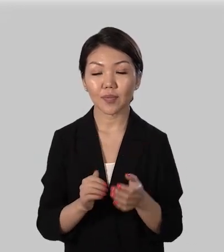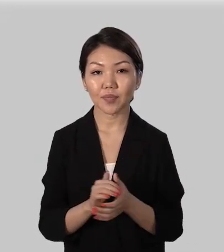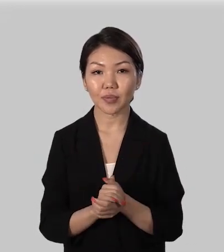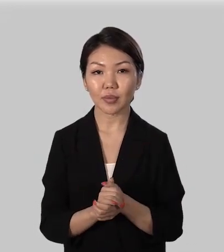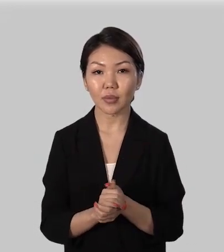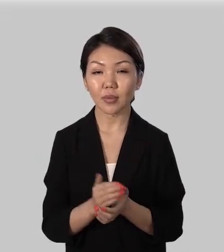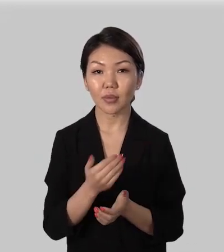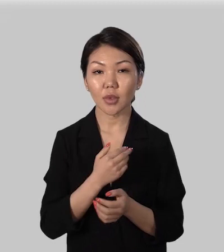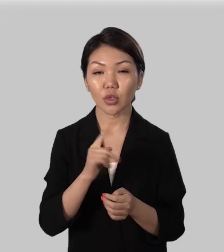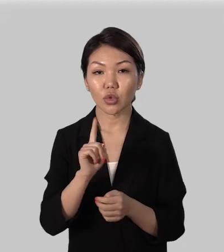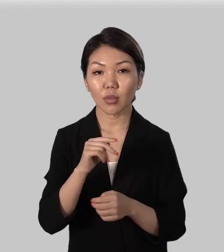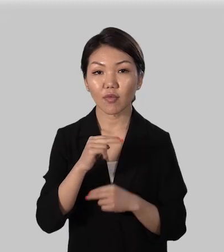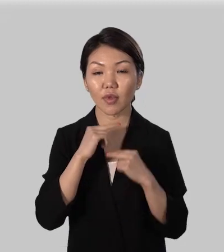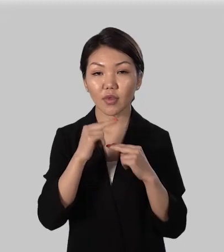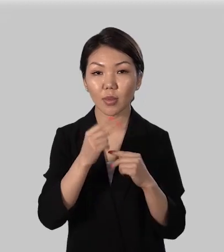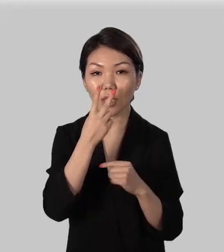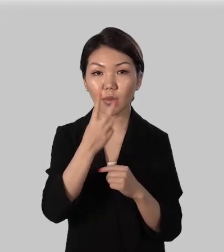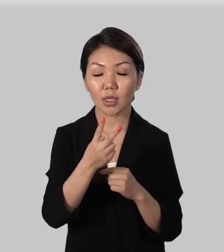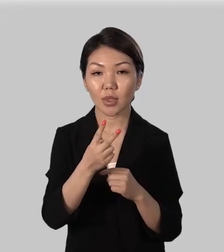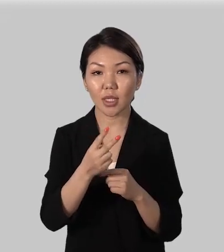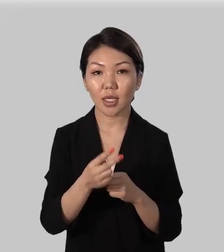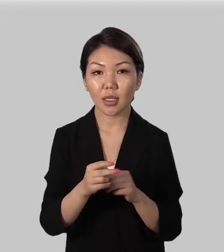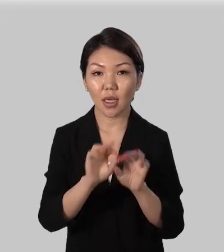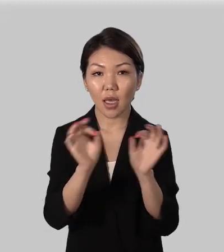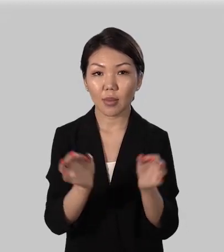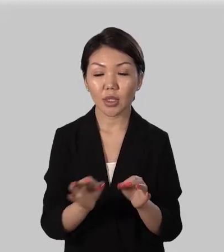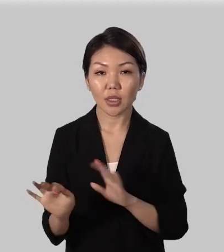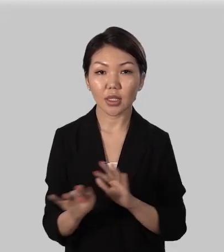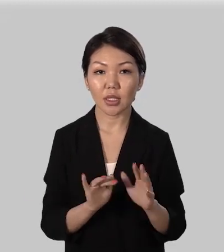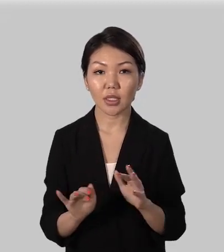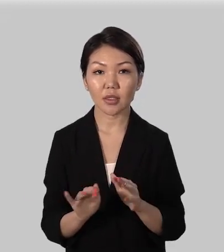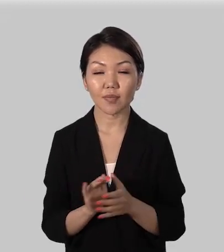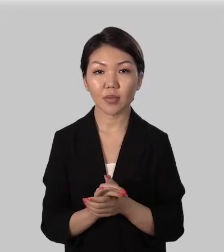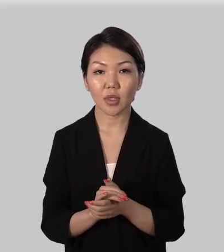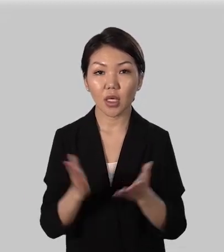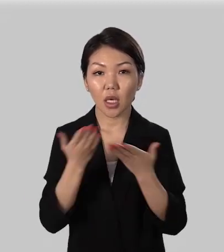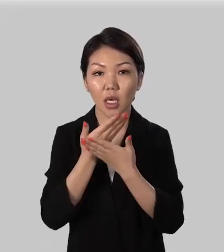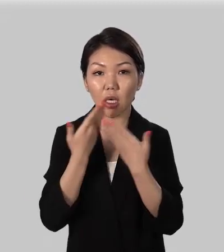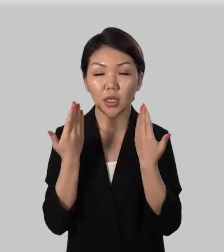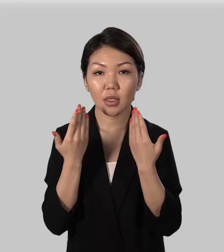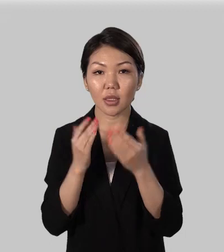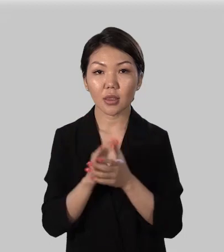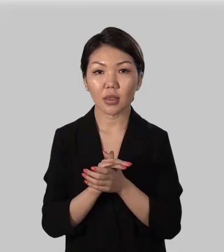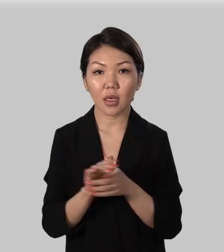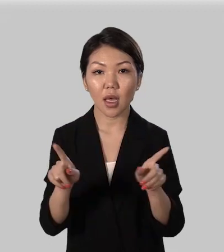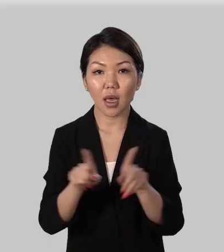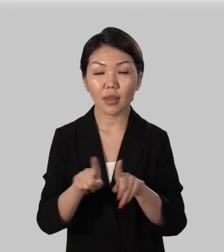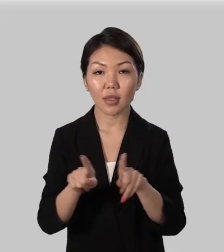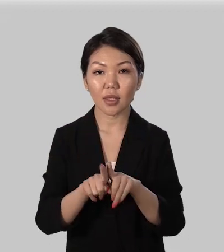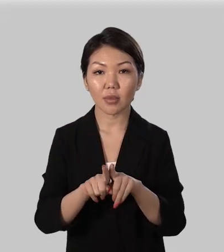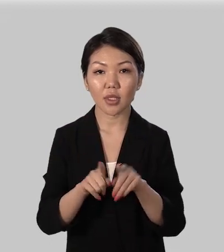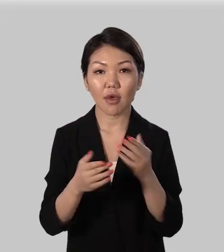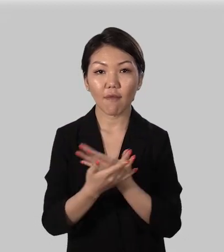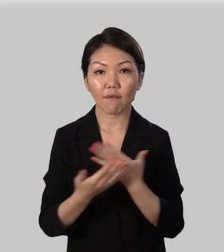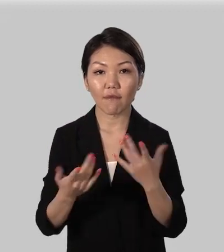действий во всех приведенных примерах в них нет однотипных вариантов